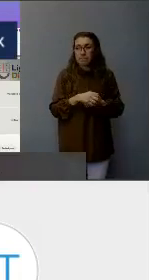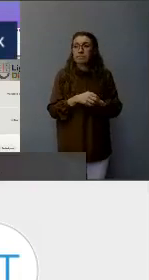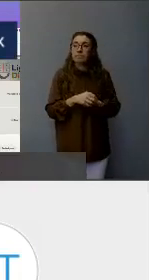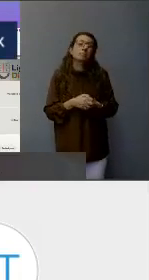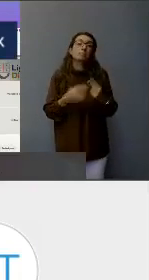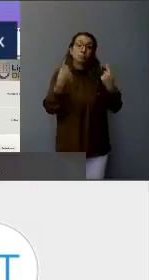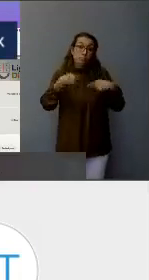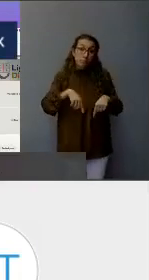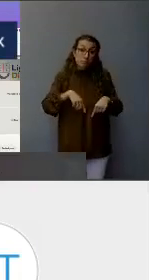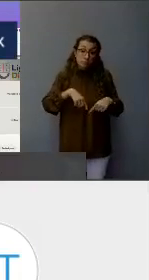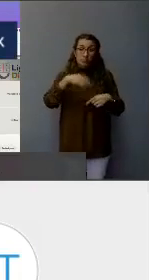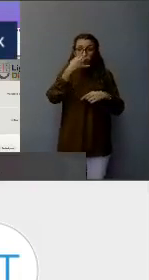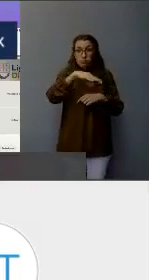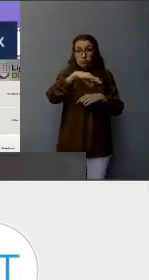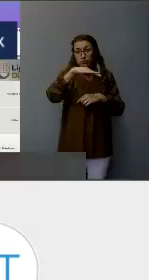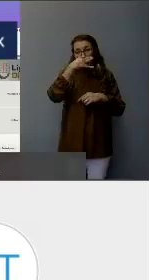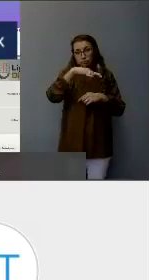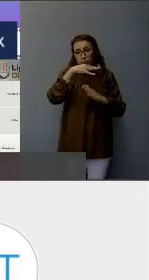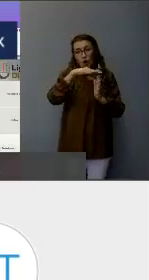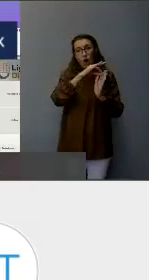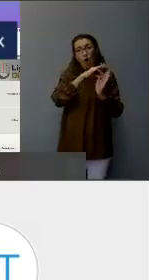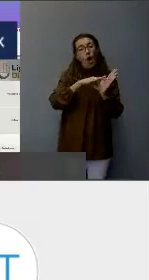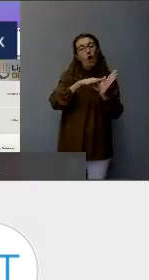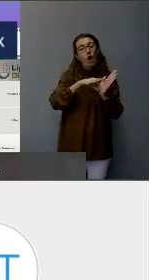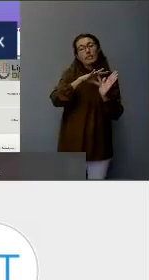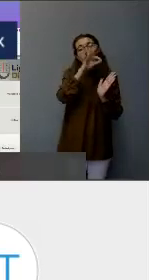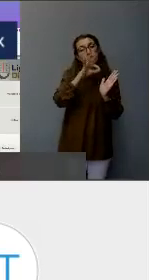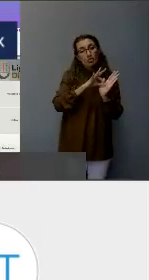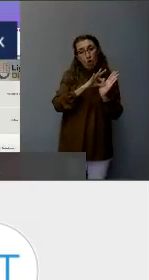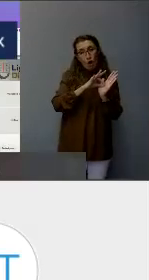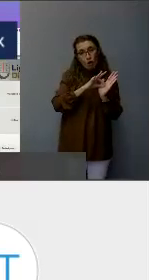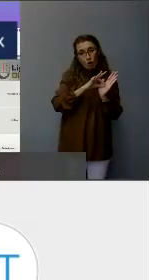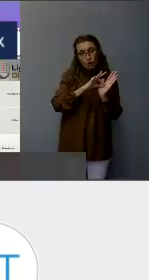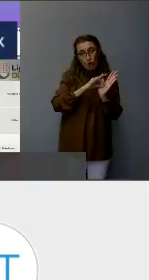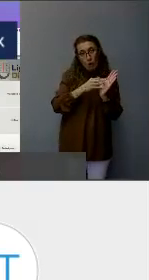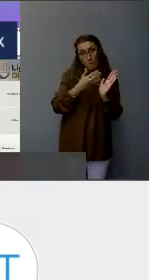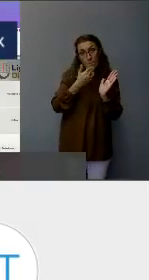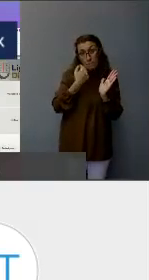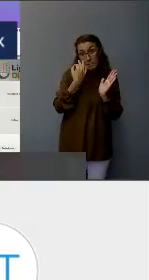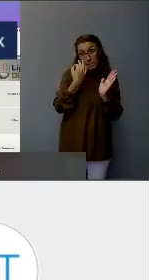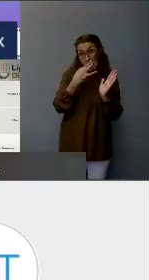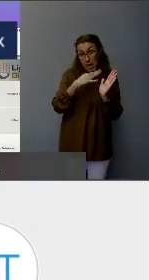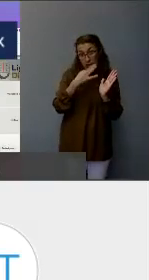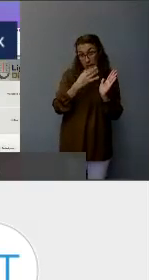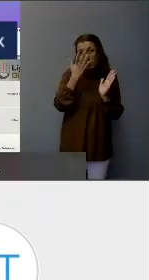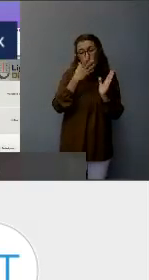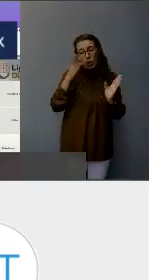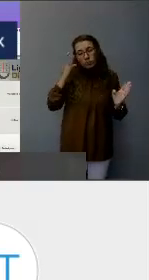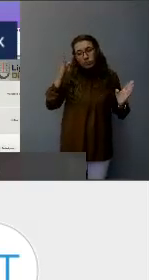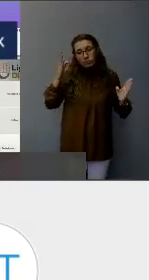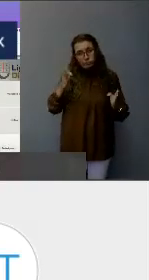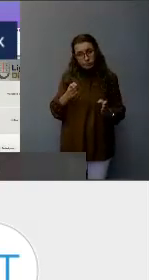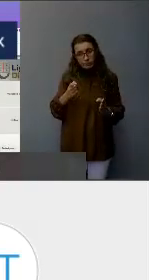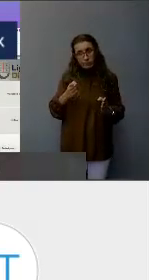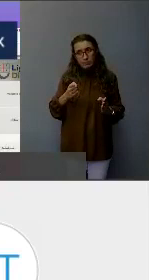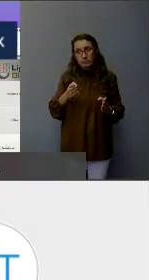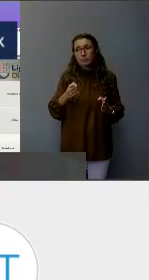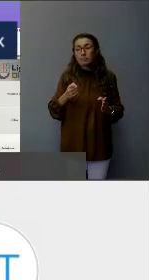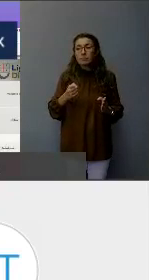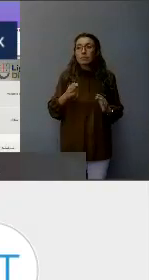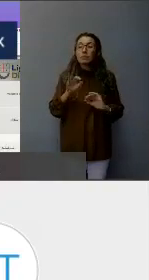dell'ordine del giorno mette in risalto ciò che la